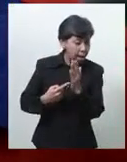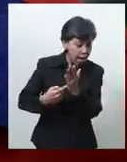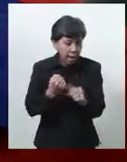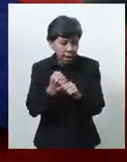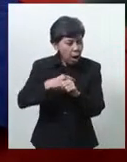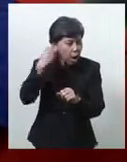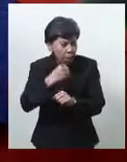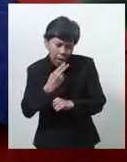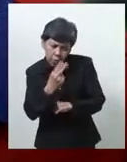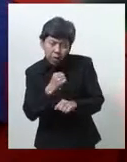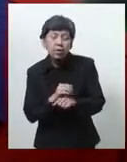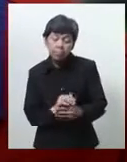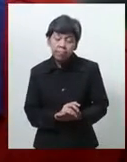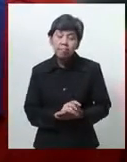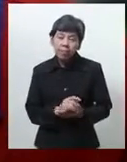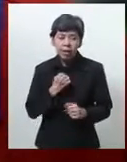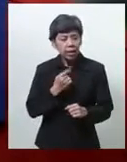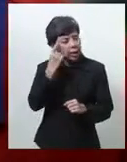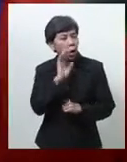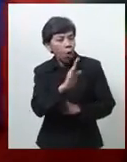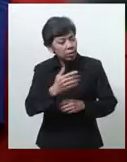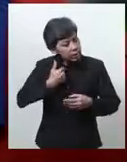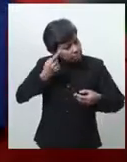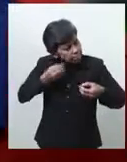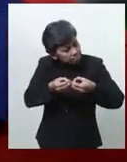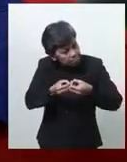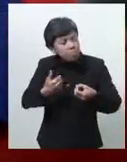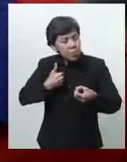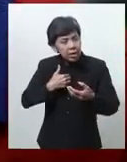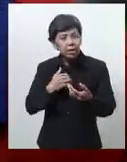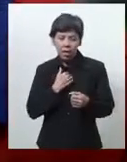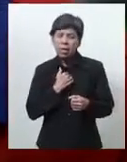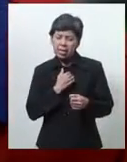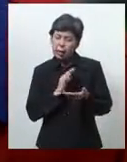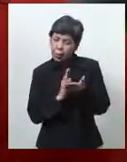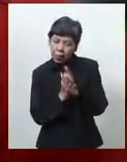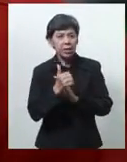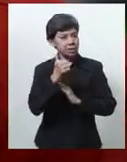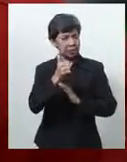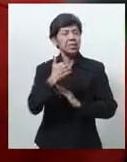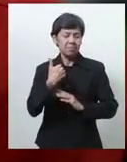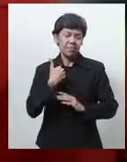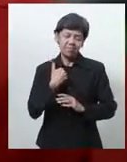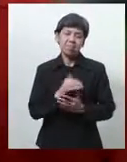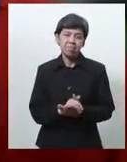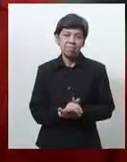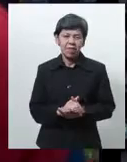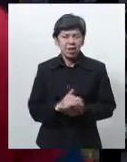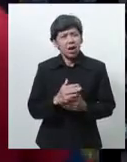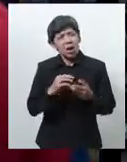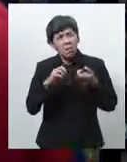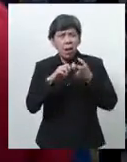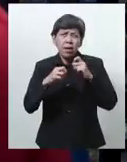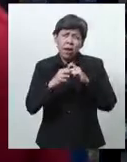ไรพวกนี้ต่างๆตลอดก็เสนอข้อคิดเห็นต่างๆก็มีการเปลี่ยนแปลงเพราะพี่เขาหลายอย่างแล้วค่ะก็ถือว่